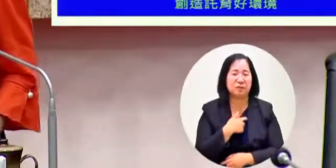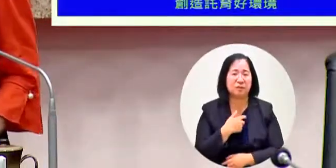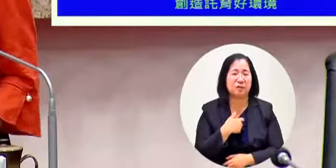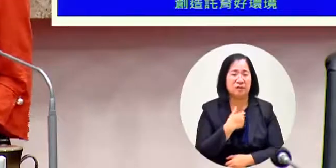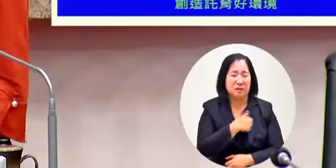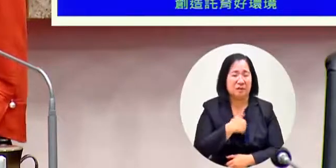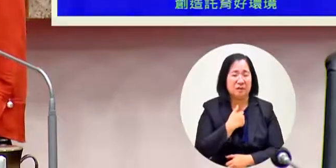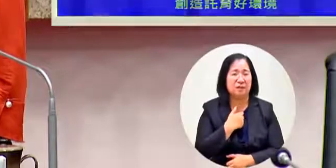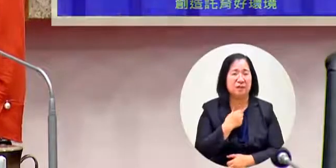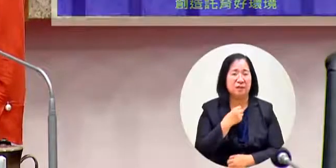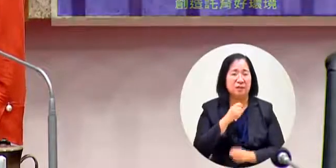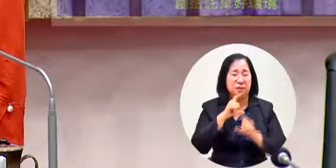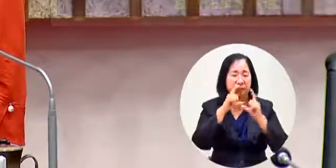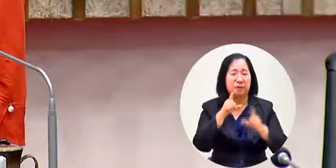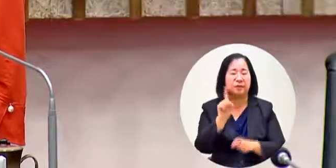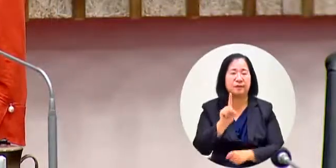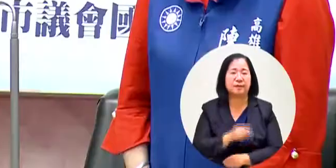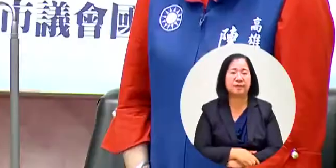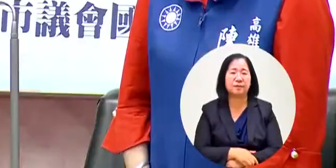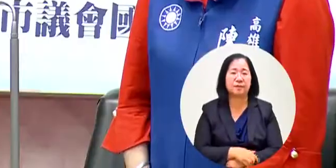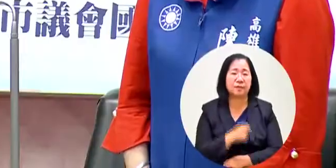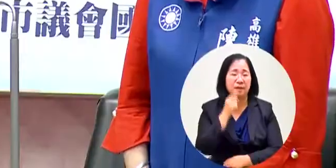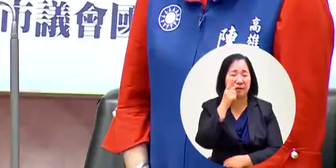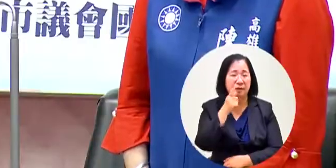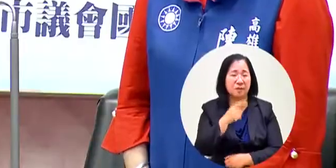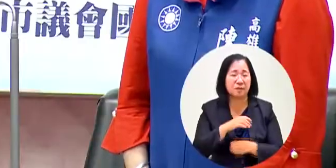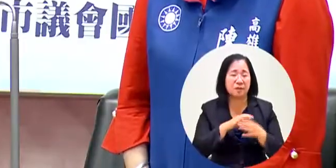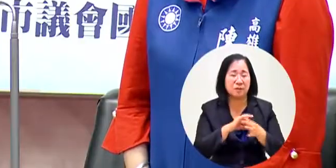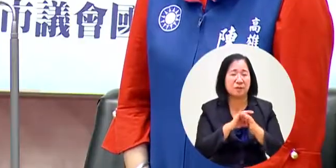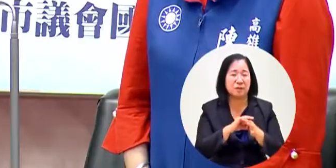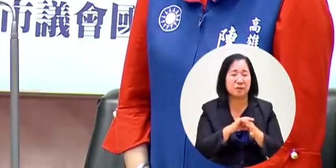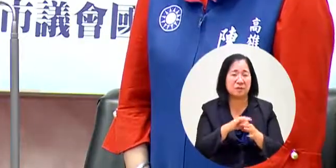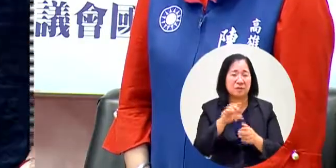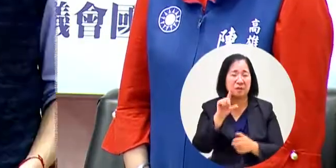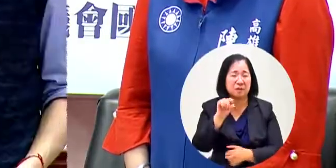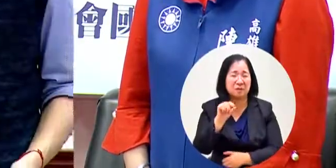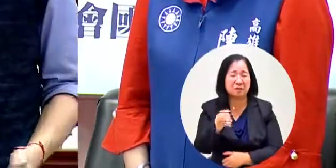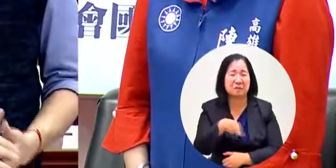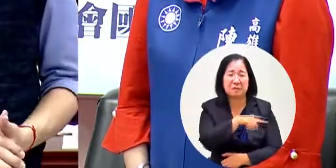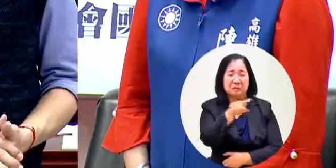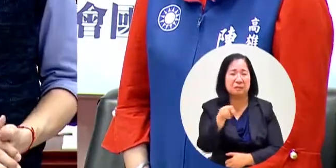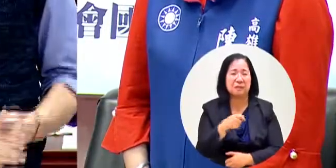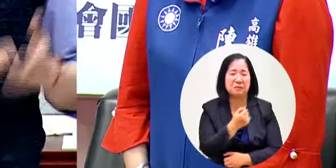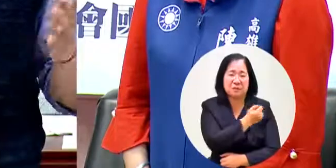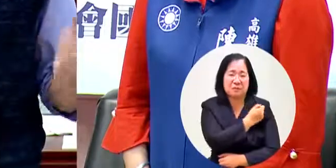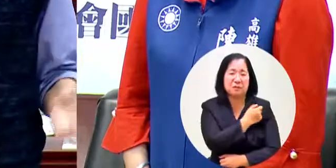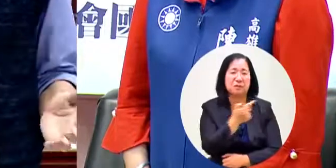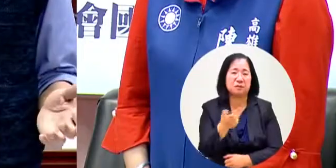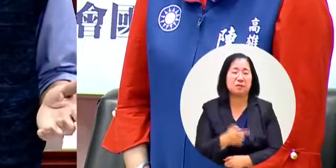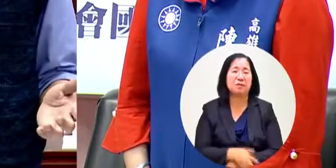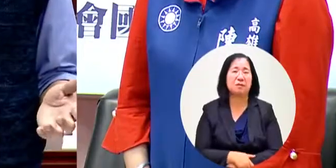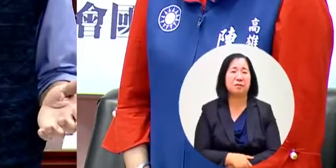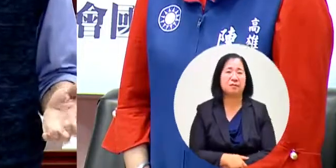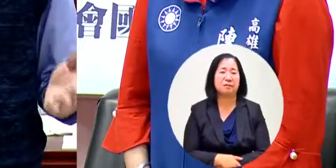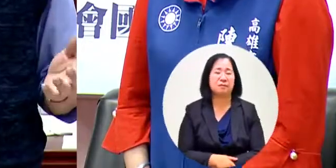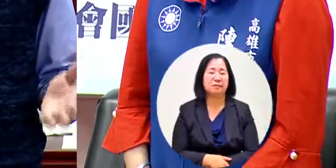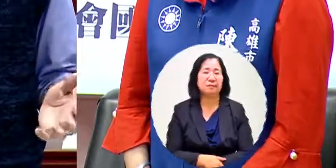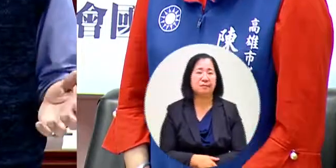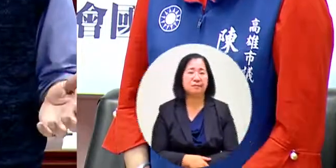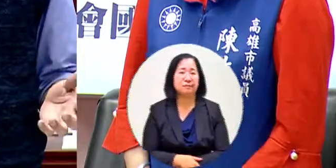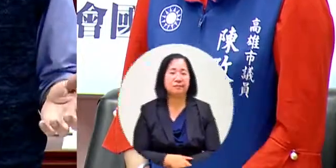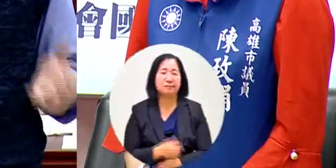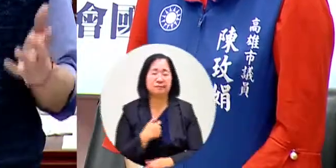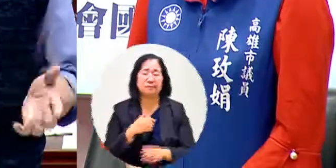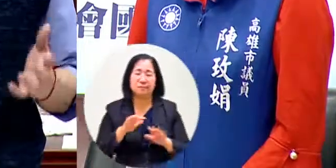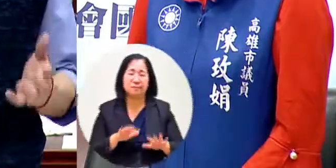也应该要给他们相对的待遇，我相信他们这样的付出才会觉得值得嘛。 对不对？你同酬，你同工